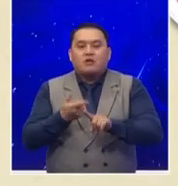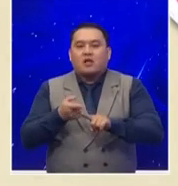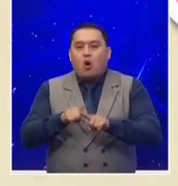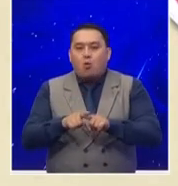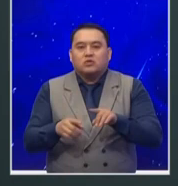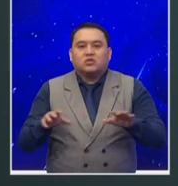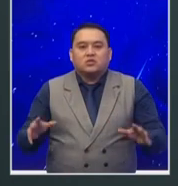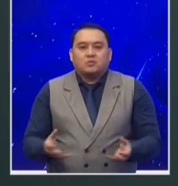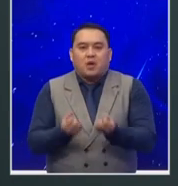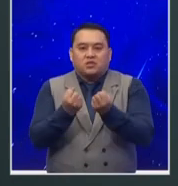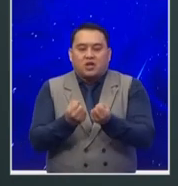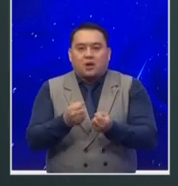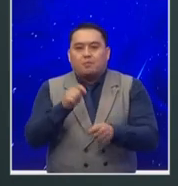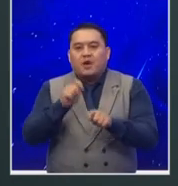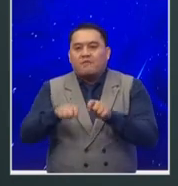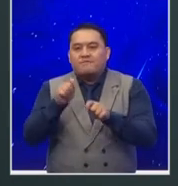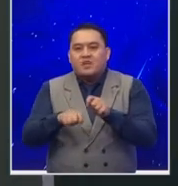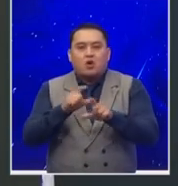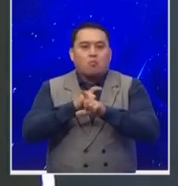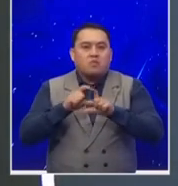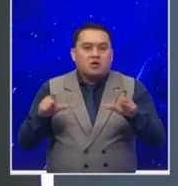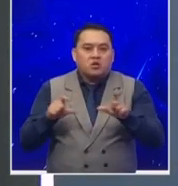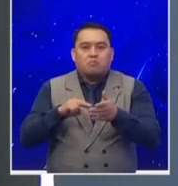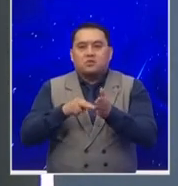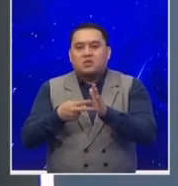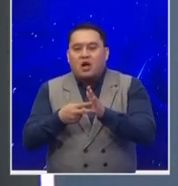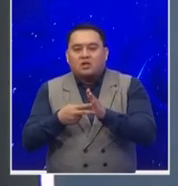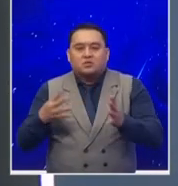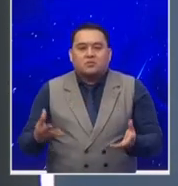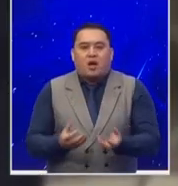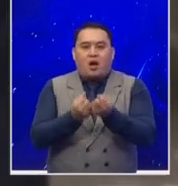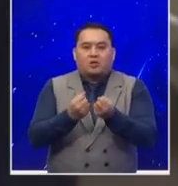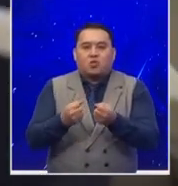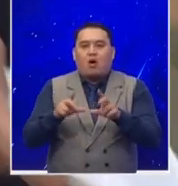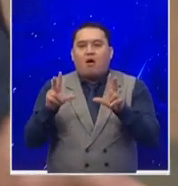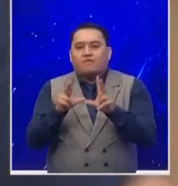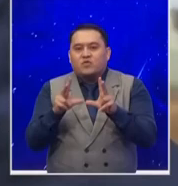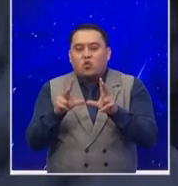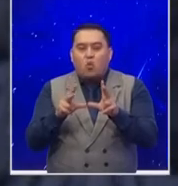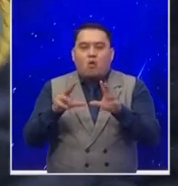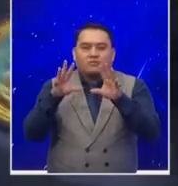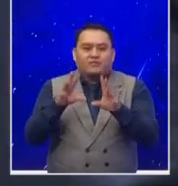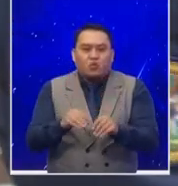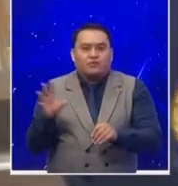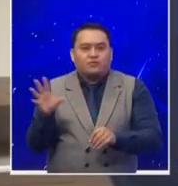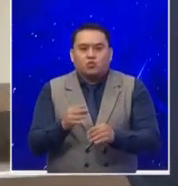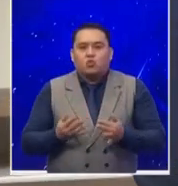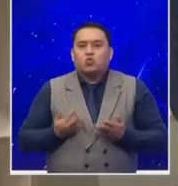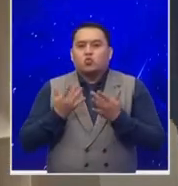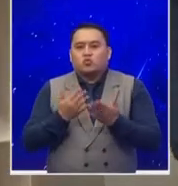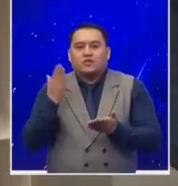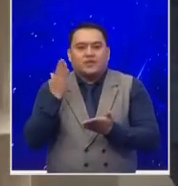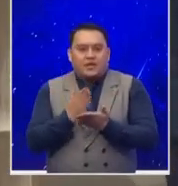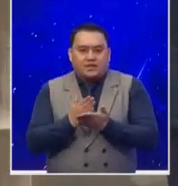выводу спасатели пришли после осмотра помещения. План эвакуации, шкаф с инвентарем, огнетушители – все необходимое на